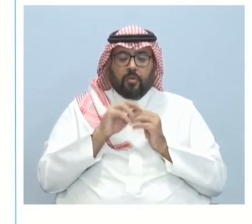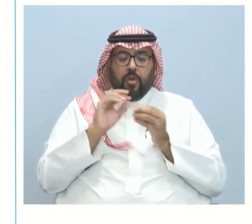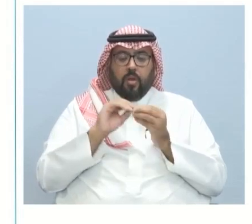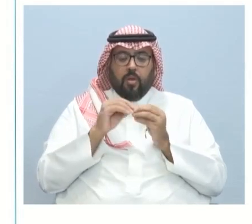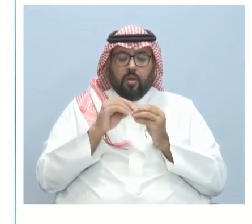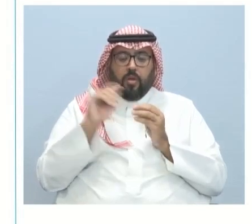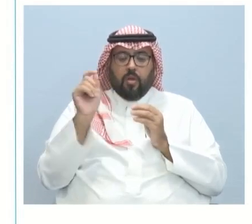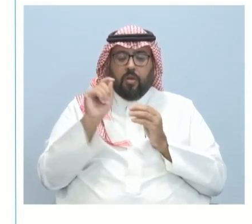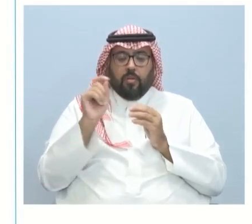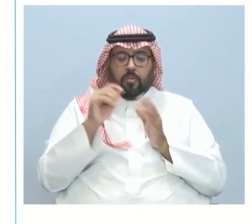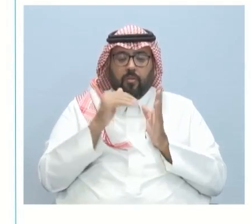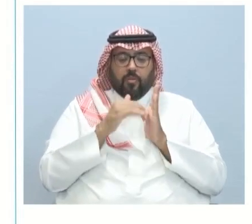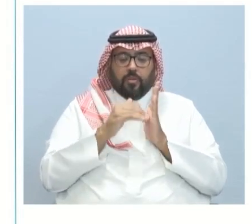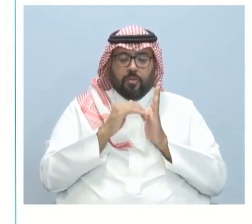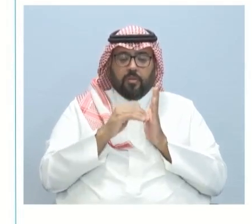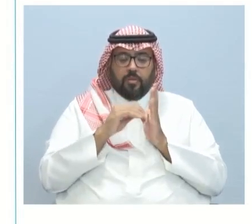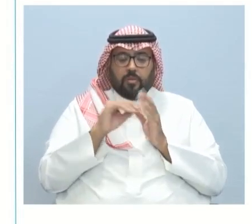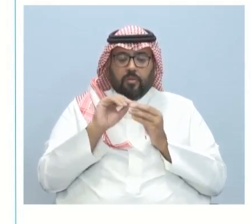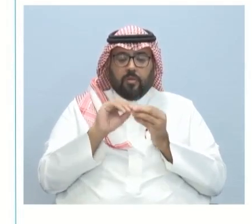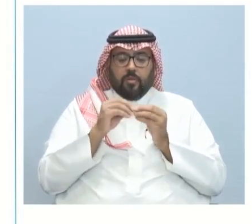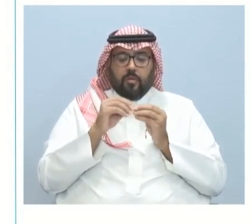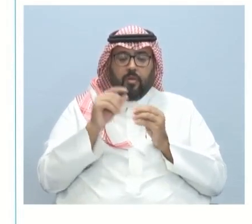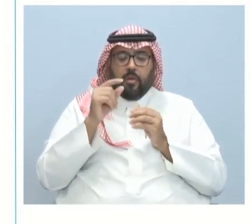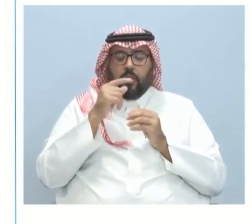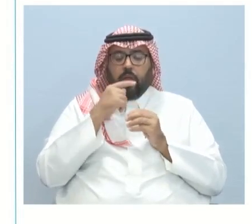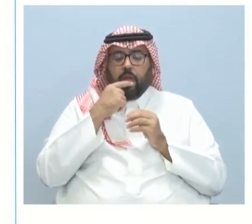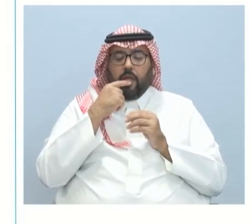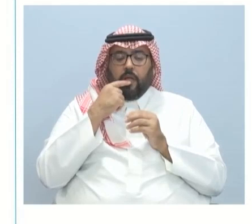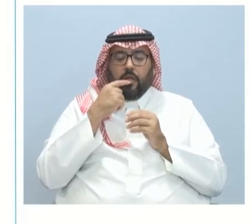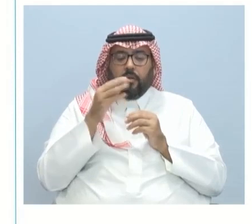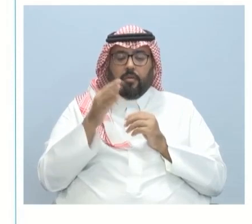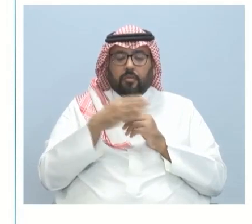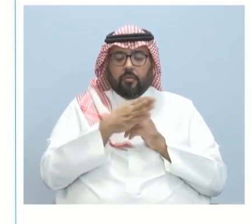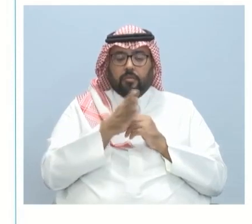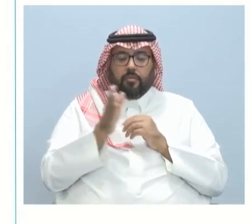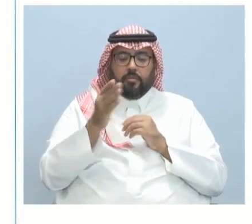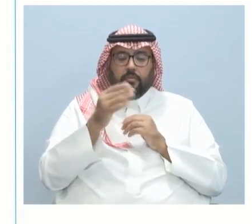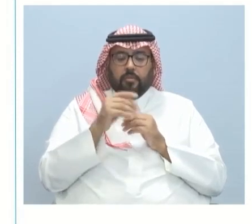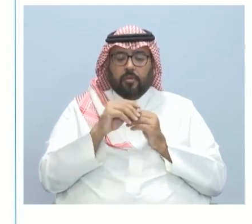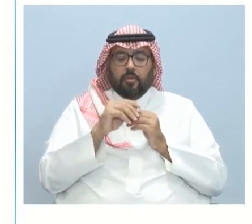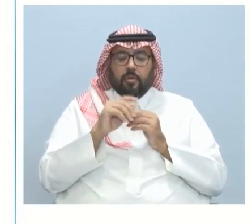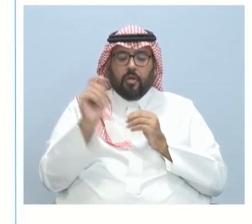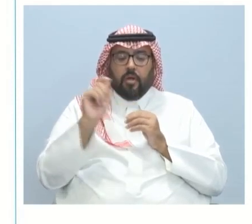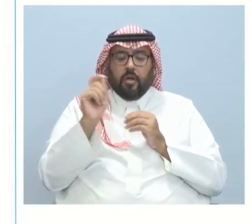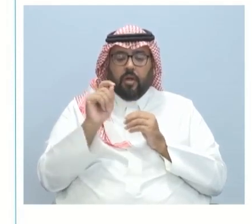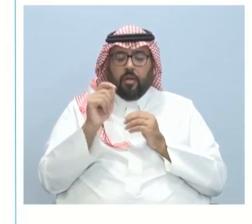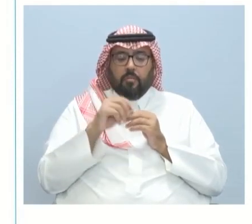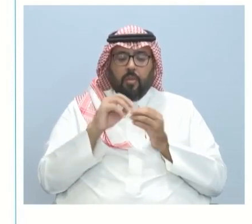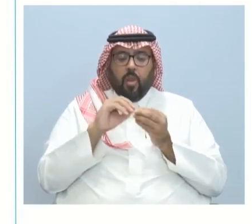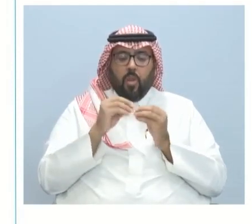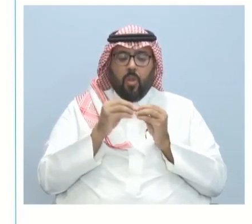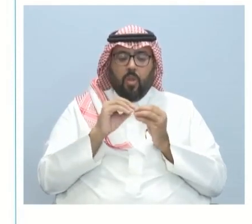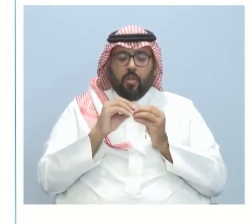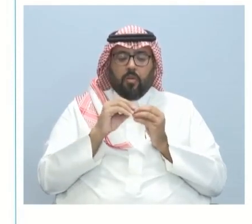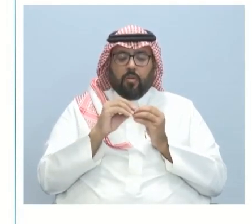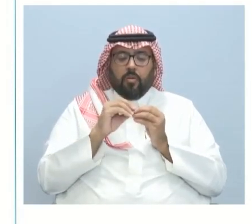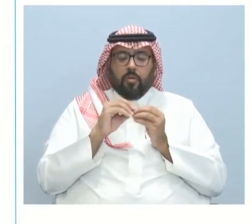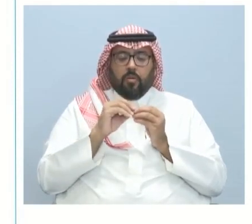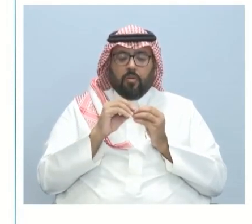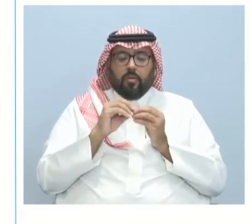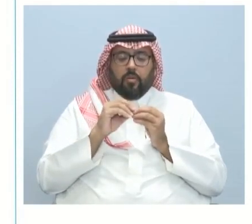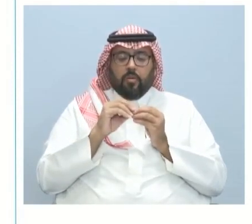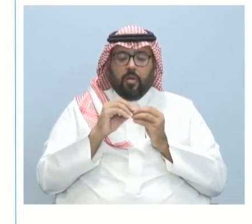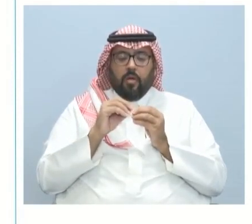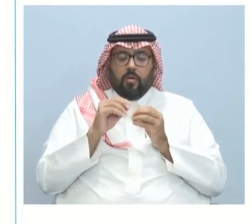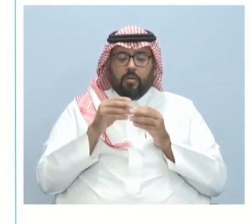القلم في وسط الروبوت قد تغير لونه الى الاحمر اذا اذا استخدمت لبنه القلم واستخدمت